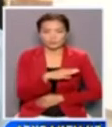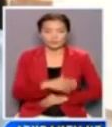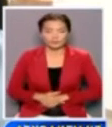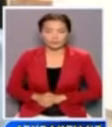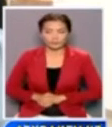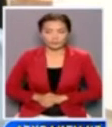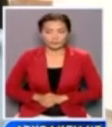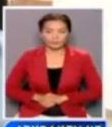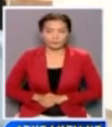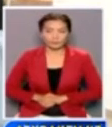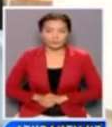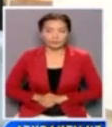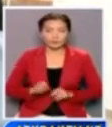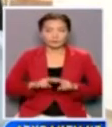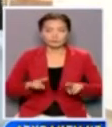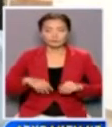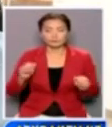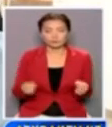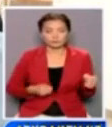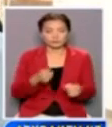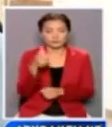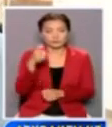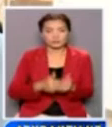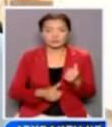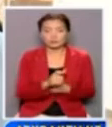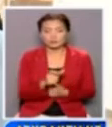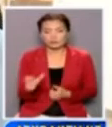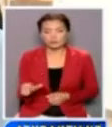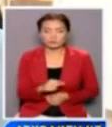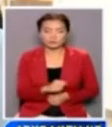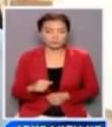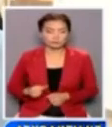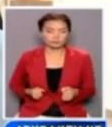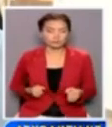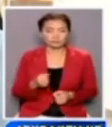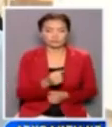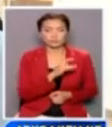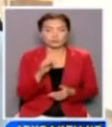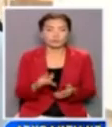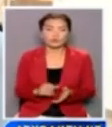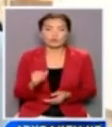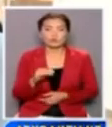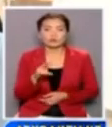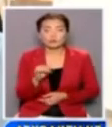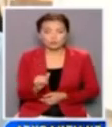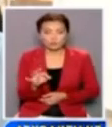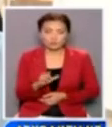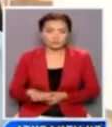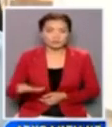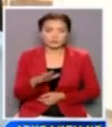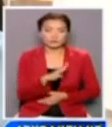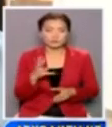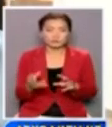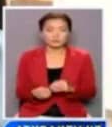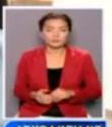баллотироваться в депутаты может каждый житель города атырау области да вообще